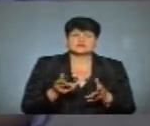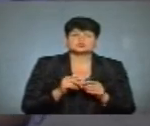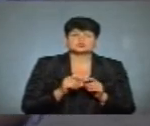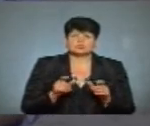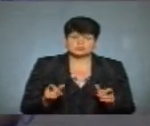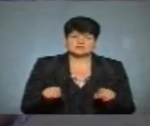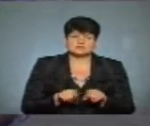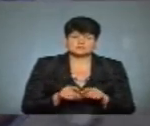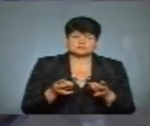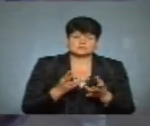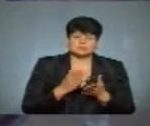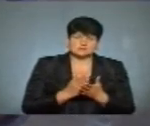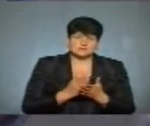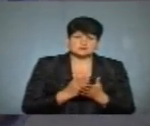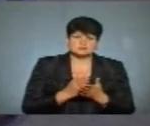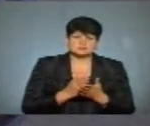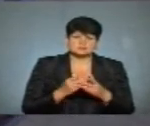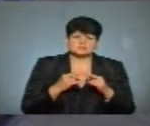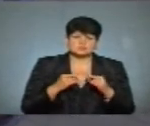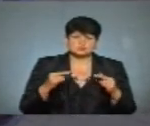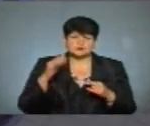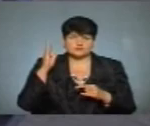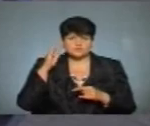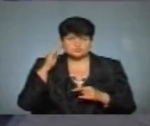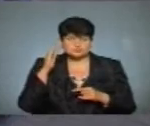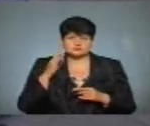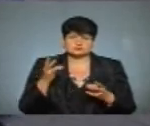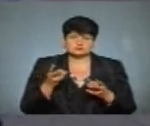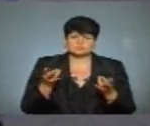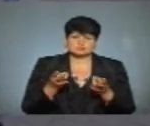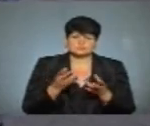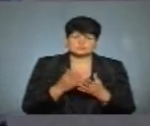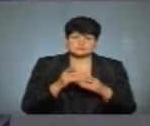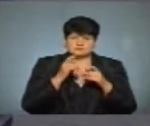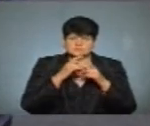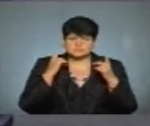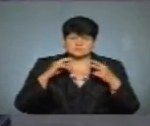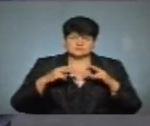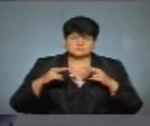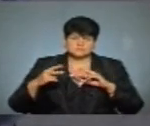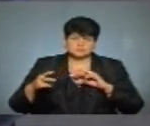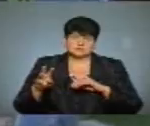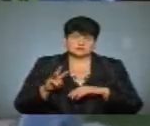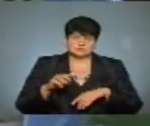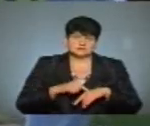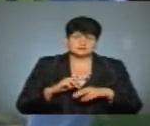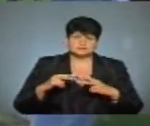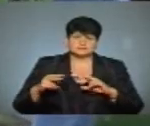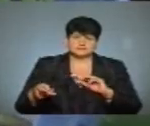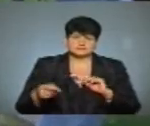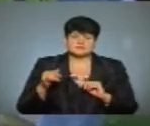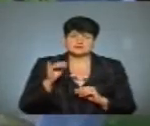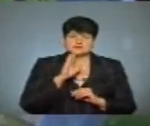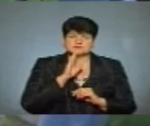Також потрібно мати, з собою можна мати на столі водичку і також потрібно змінну маску, кожних 3 години її потрібно змінювати. Ірина